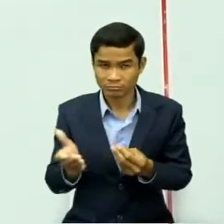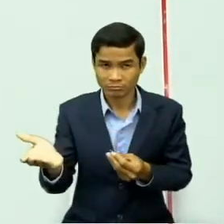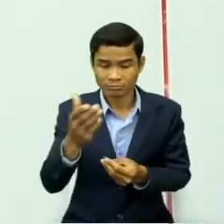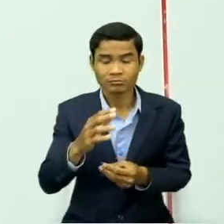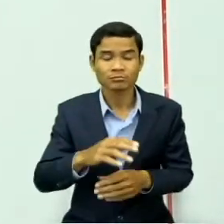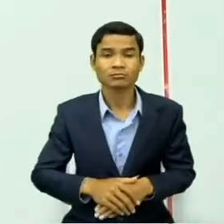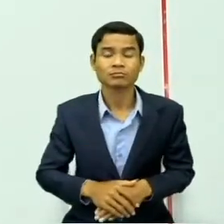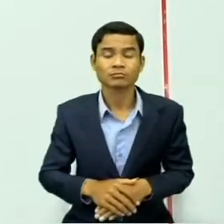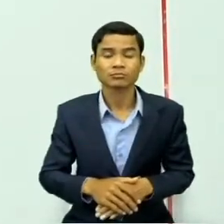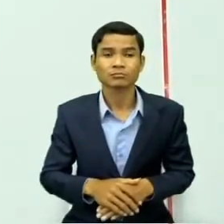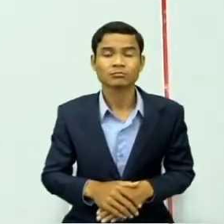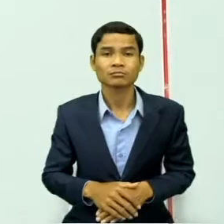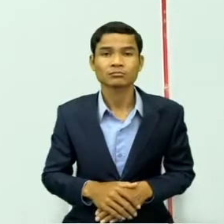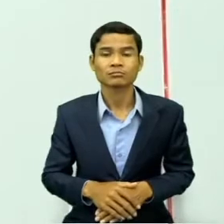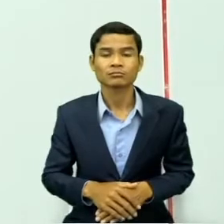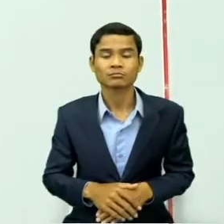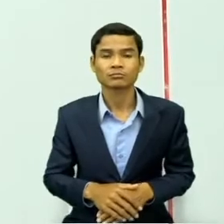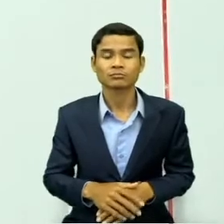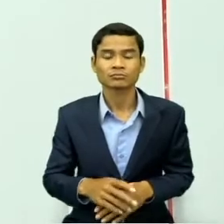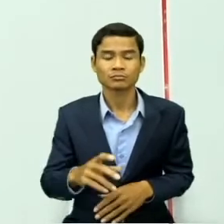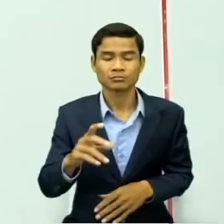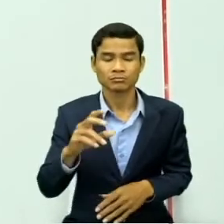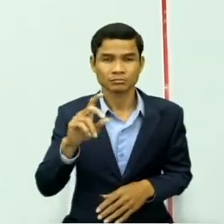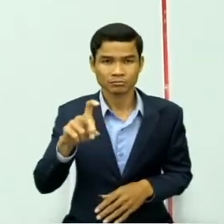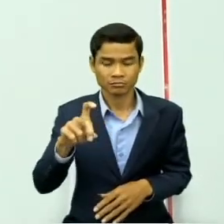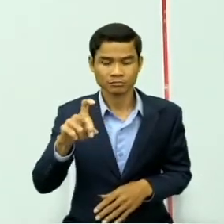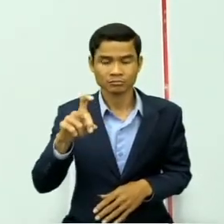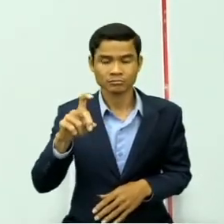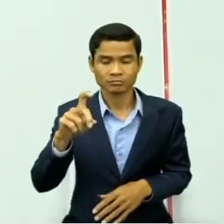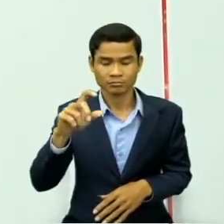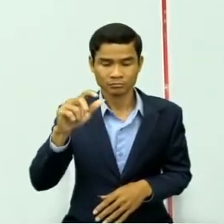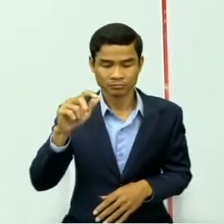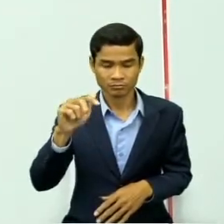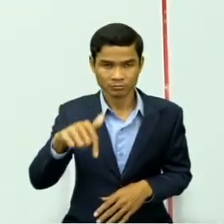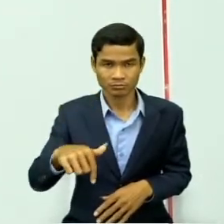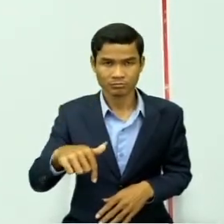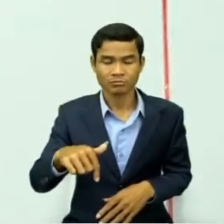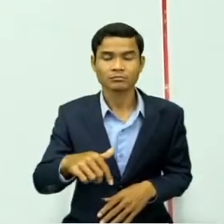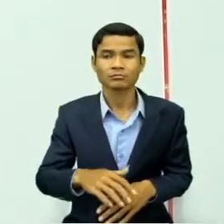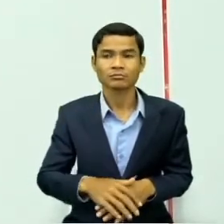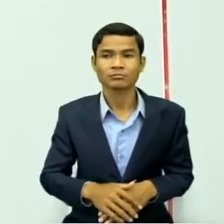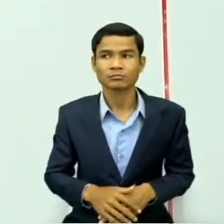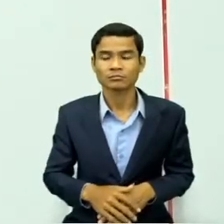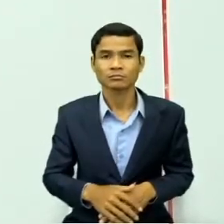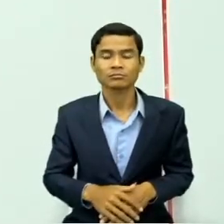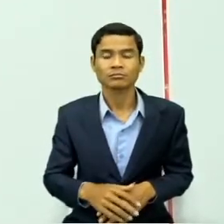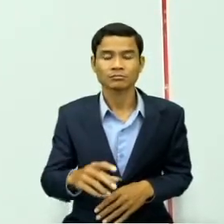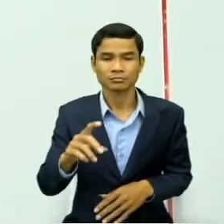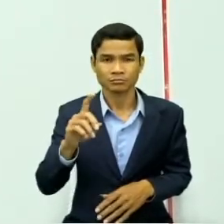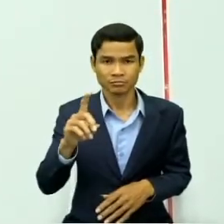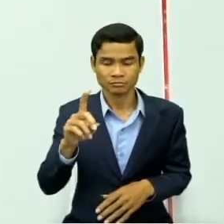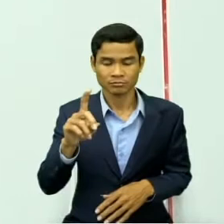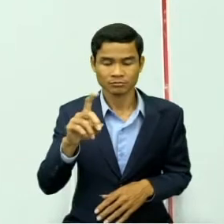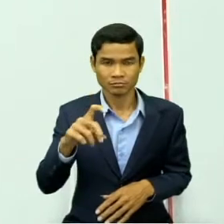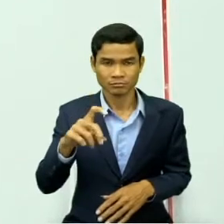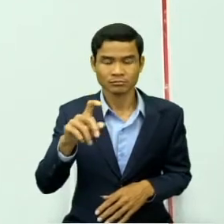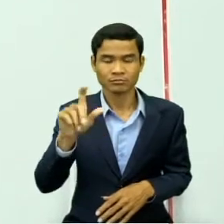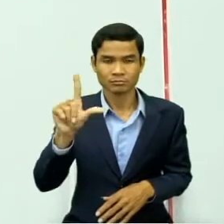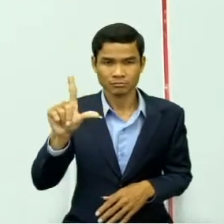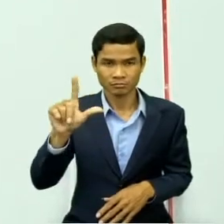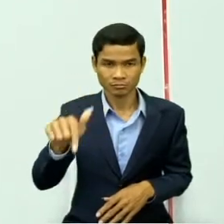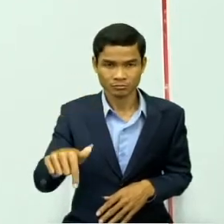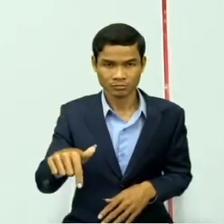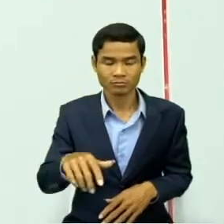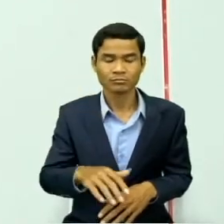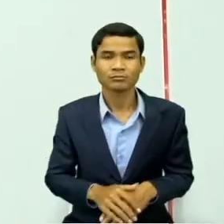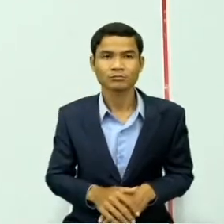chào phở sắp phở chừng lỡ phở phở chừng chờ